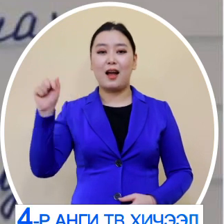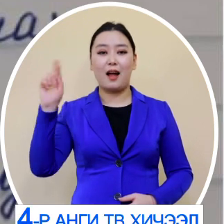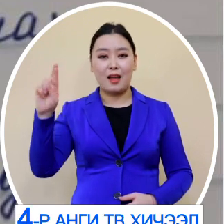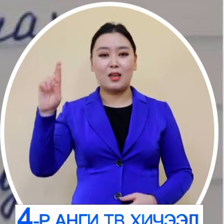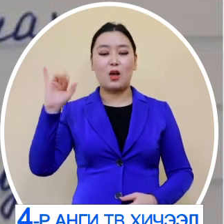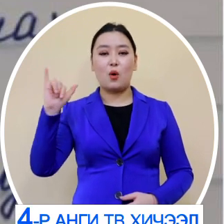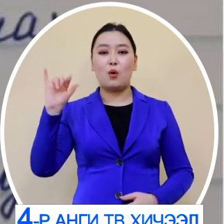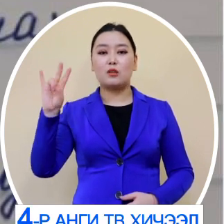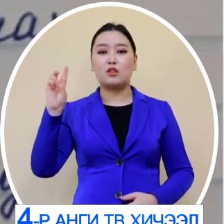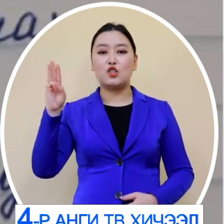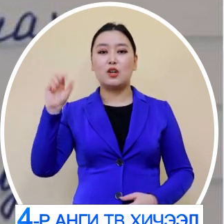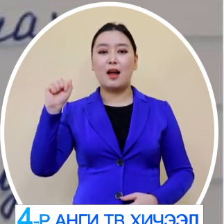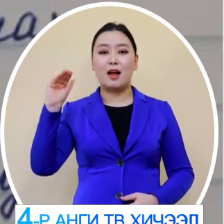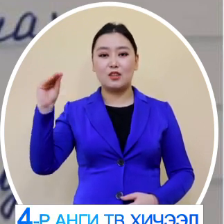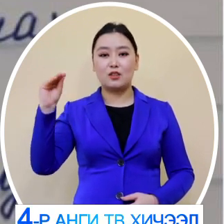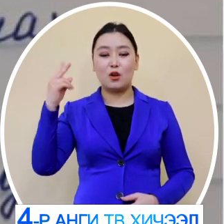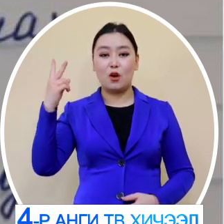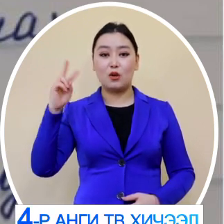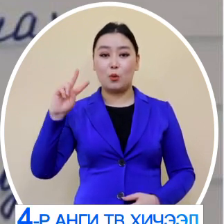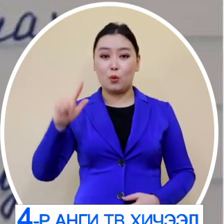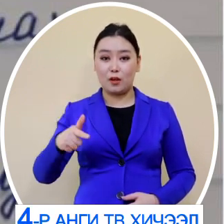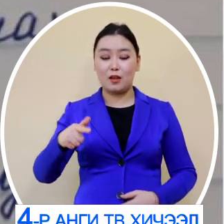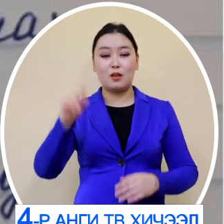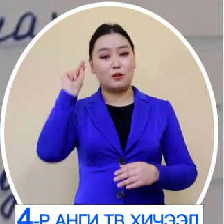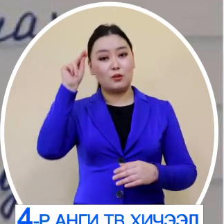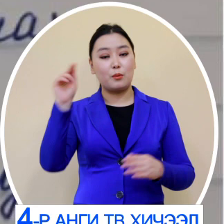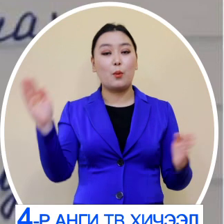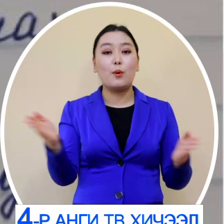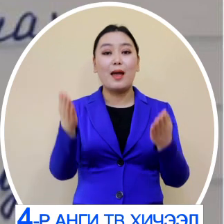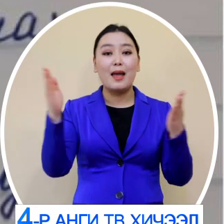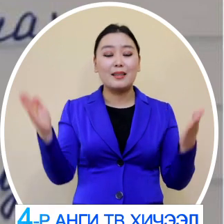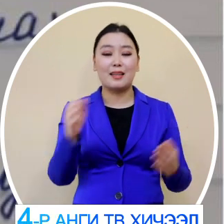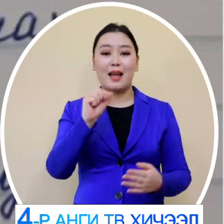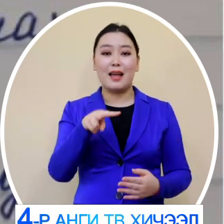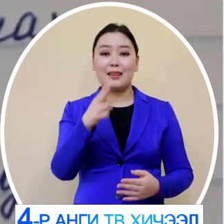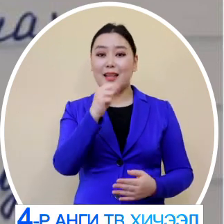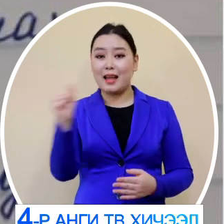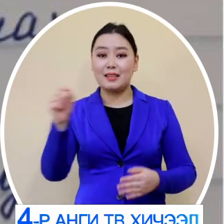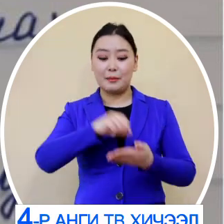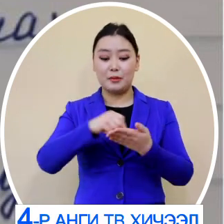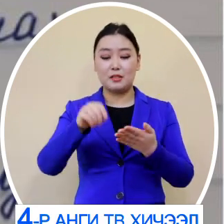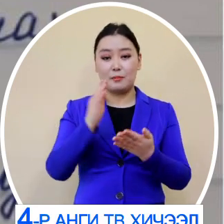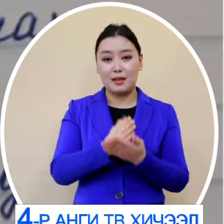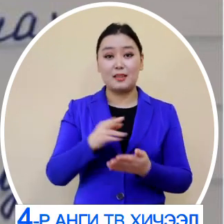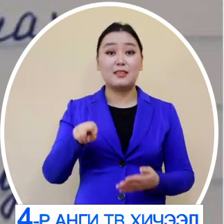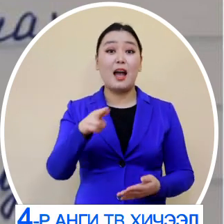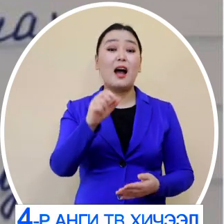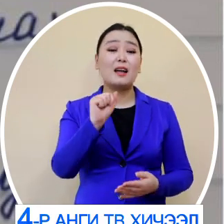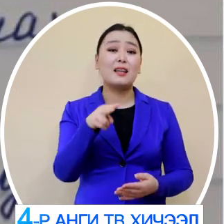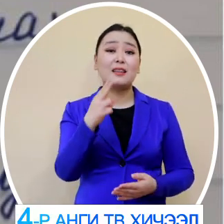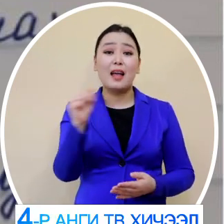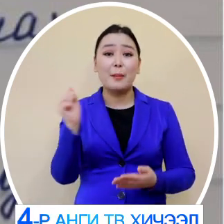За тэгвэл уншицгаая. Уншиж гэсэн хоёр үгийг сурагч маань урайлгадаа алдаатай